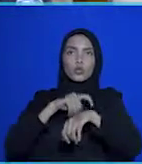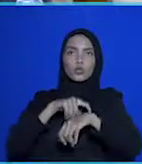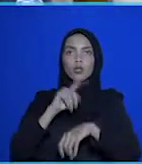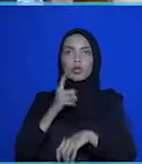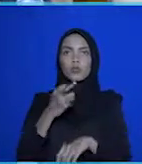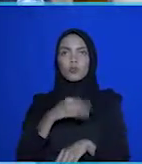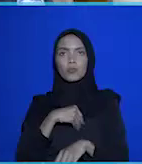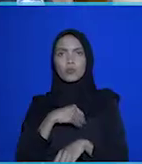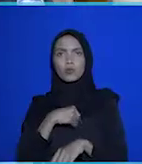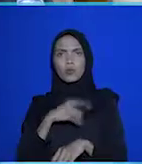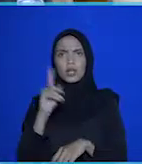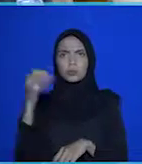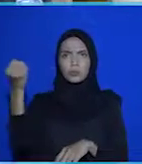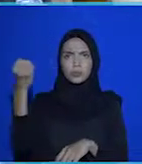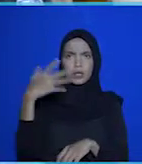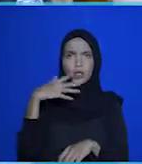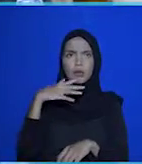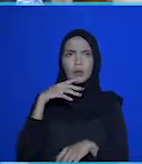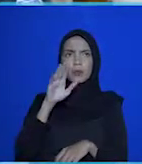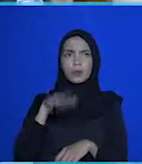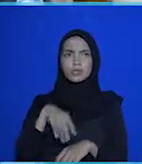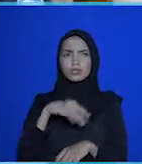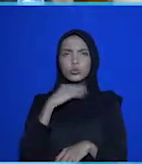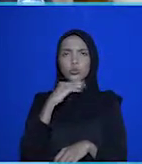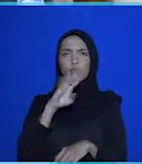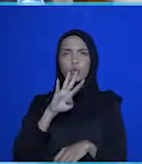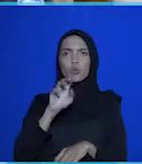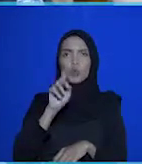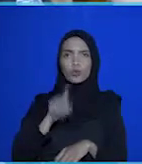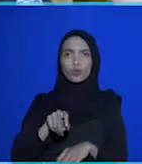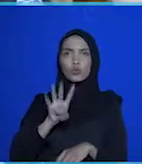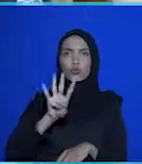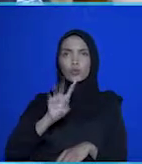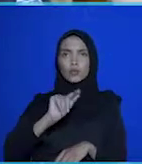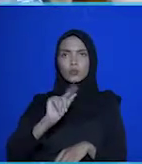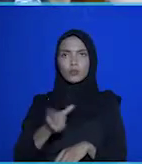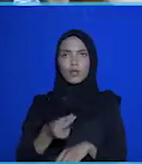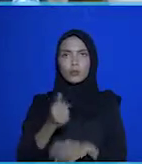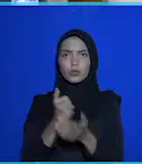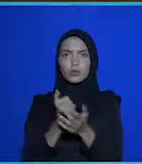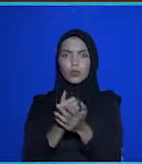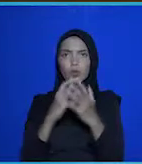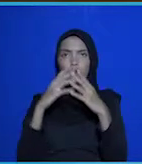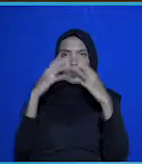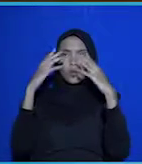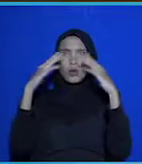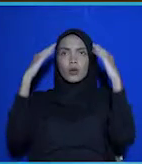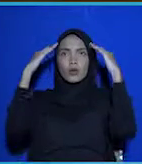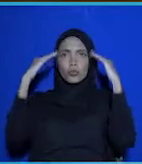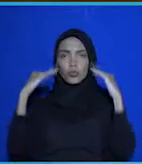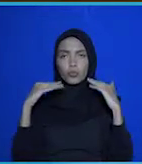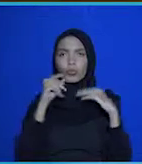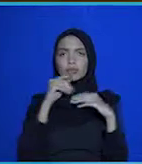menunggu waktu lagi. Kalau menurut informasi perlu menunggu sampai 4 bulan ini untuk